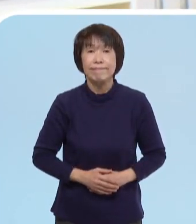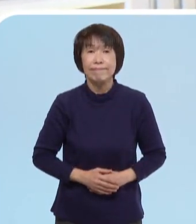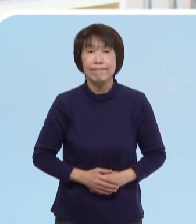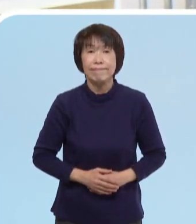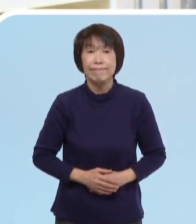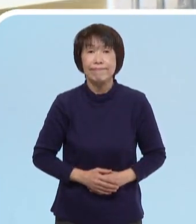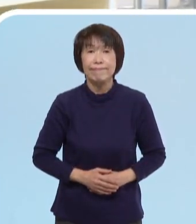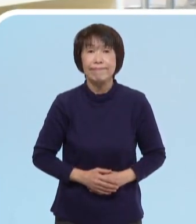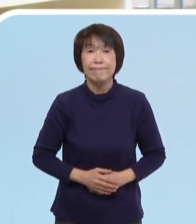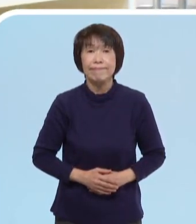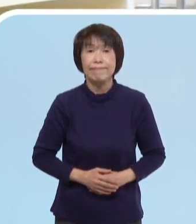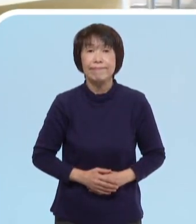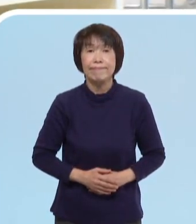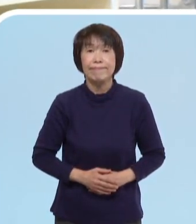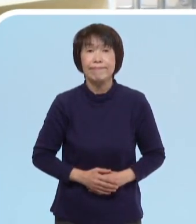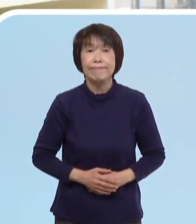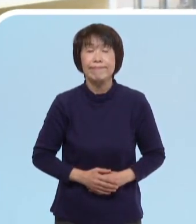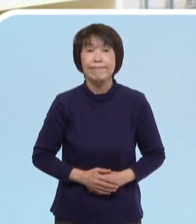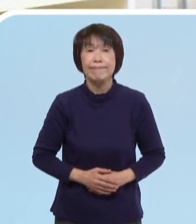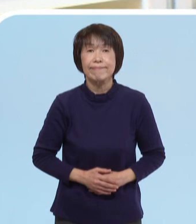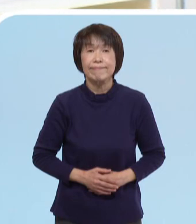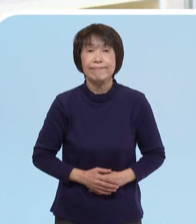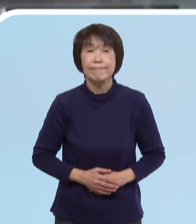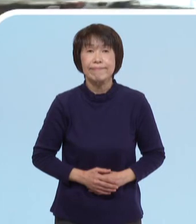いように 皿洗うから。 はい、洗っていただいて。